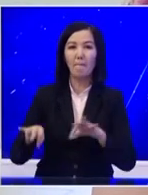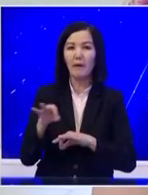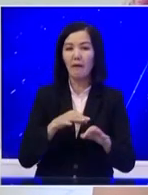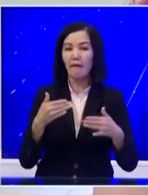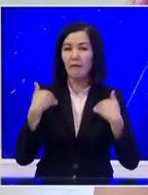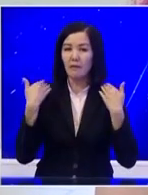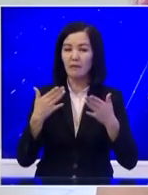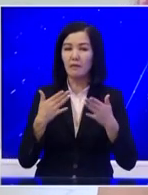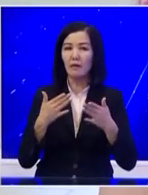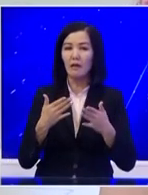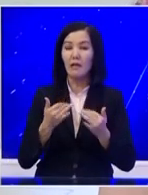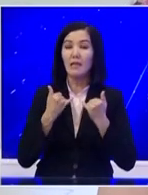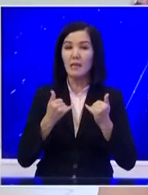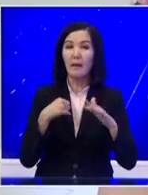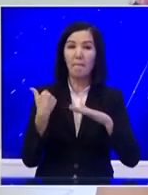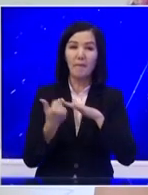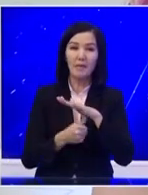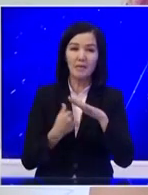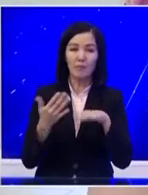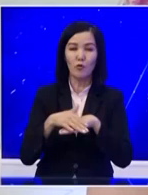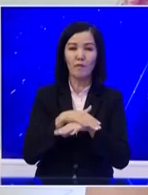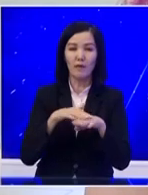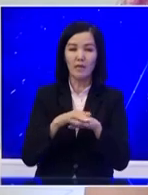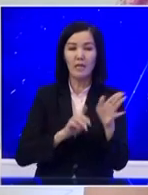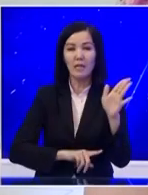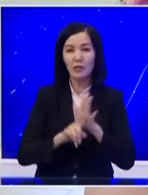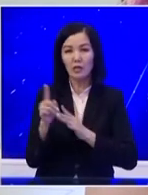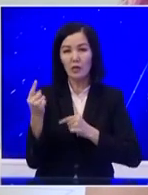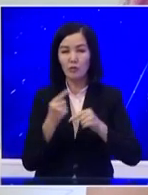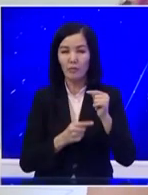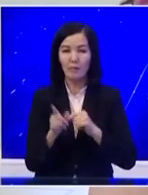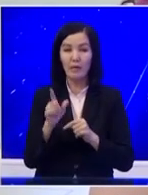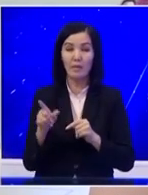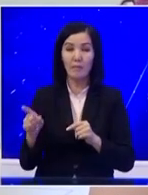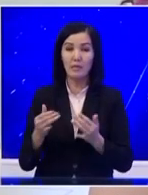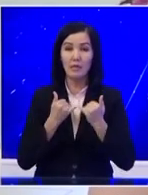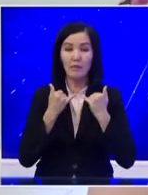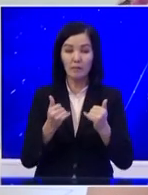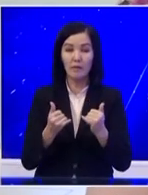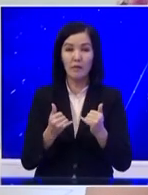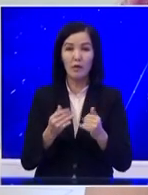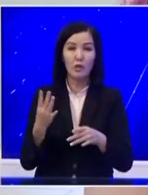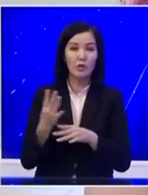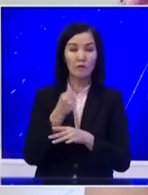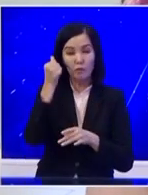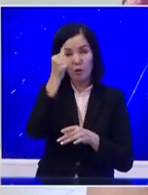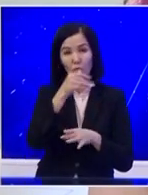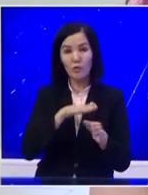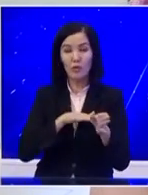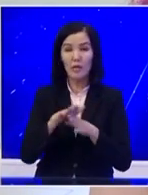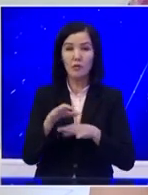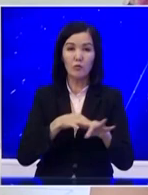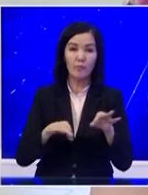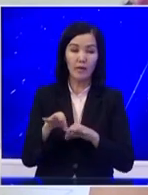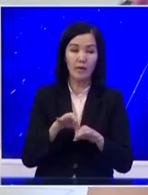для безработного населения, а также для начинающих предпринимателей. Уже мы 4-й год реализуем этот